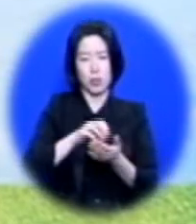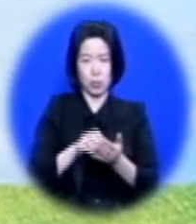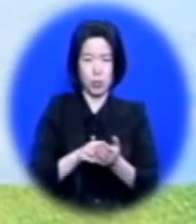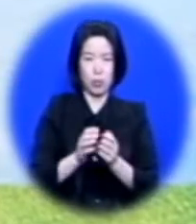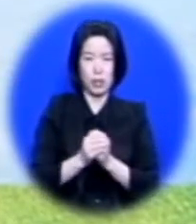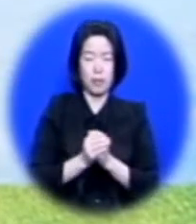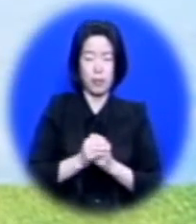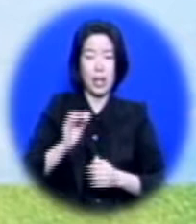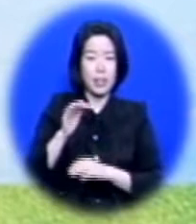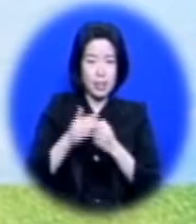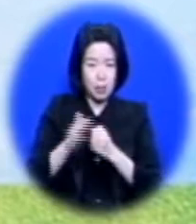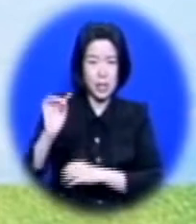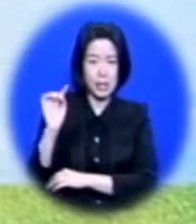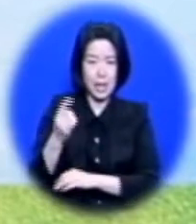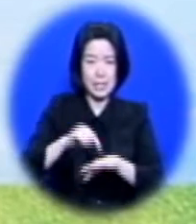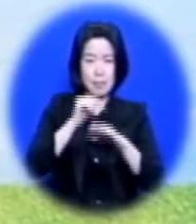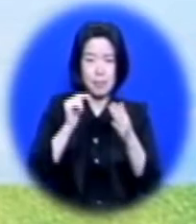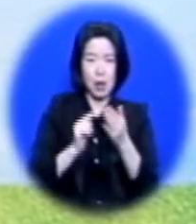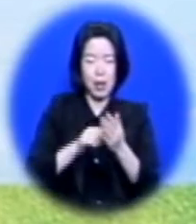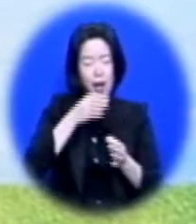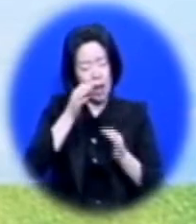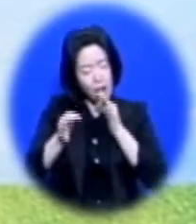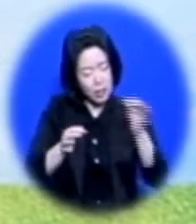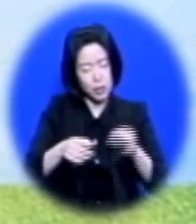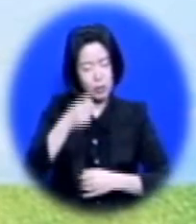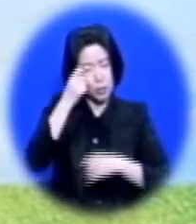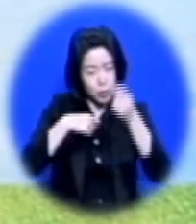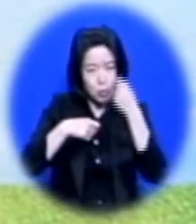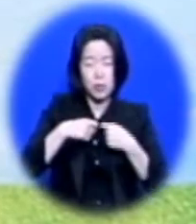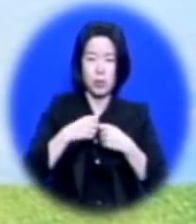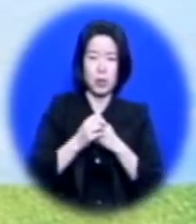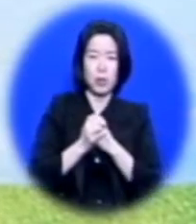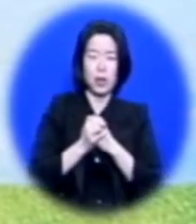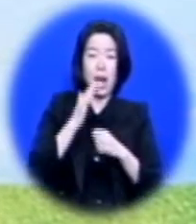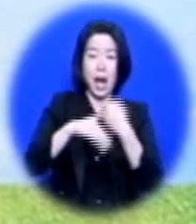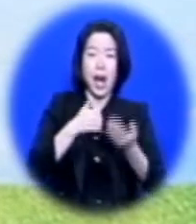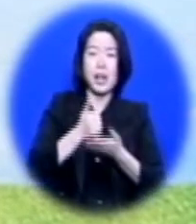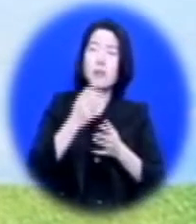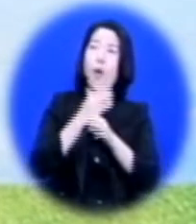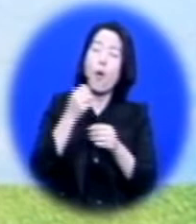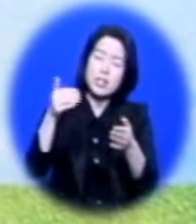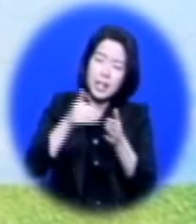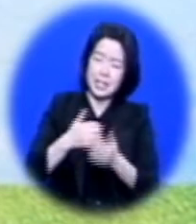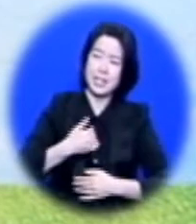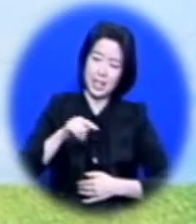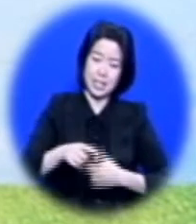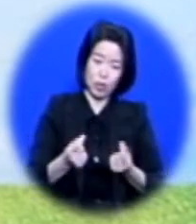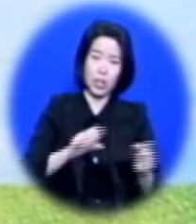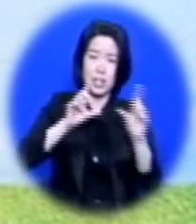그러니 다윗의 의 마음에는 탄식이 고 눈 무리고 하나님 언제까지 제가 이러고 살아야